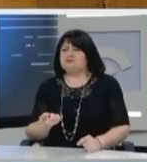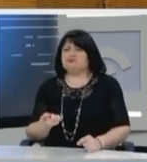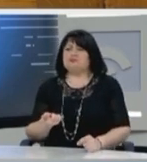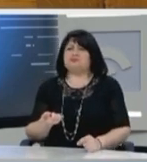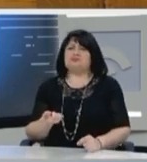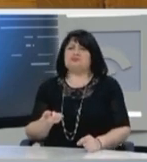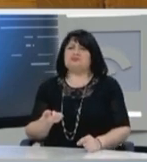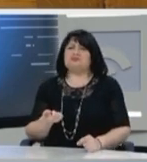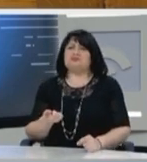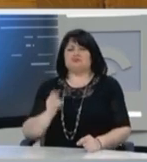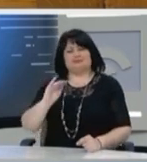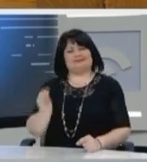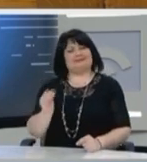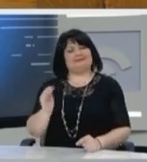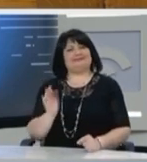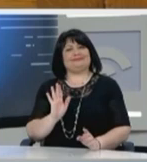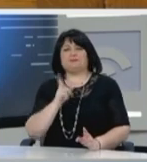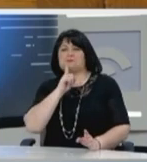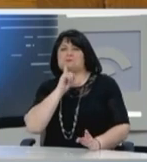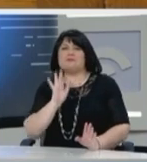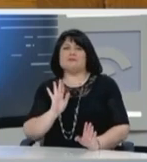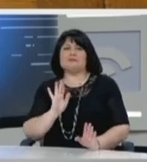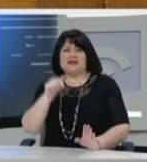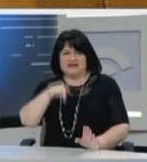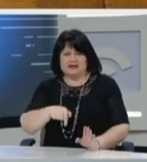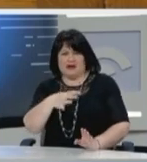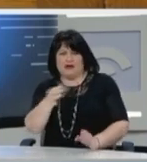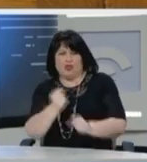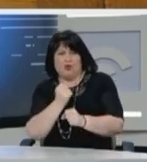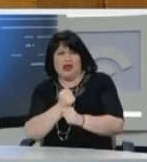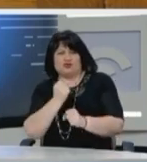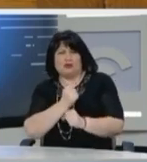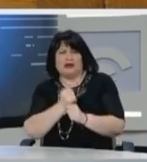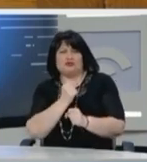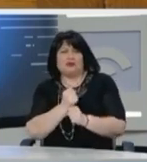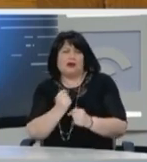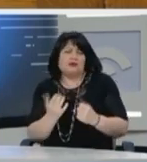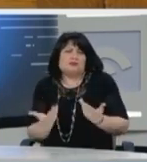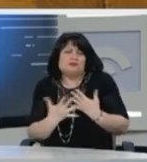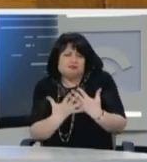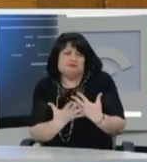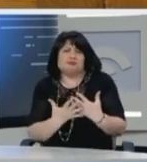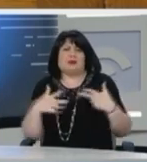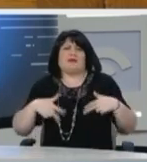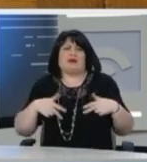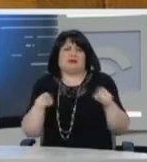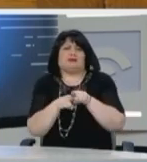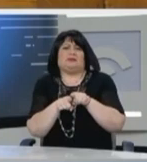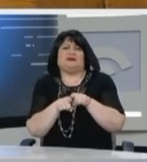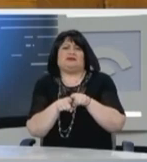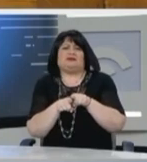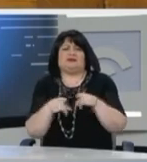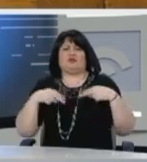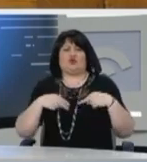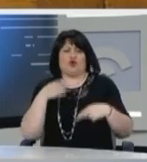χαϊδεύανε τη Χούντα. Όπως και σήμερα όσοι παίρνουν δουλειές, τι είναι αντίθετοι με την κυβέρνηση. Πάνε δηλαδή στον υπουργό που μοιράζει